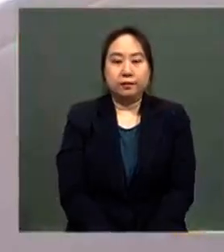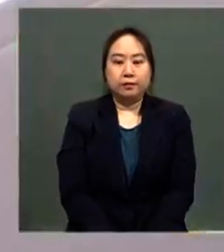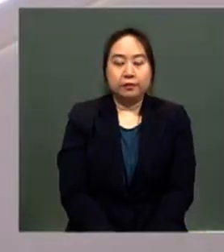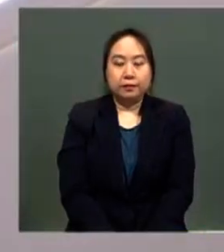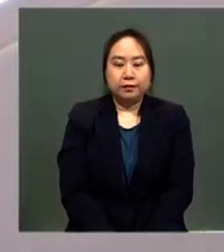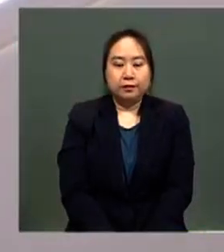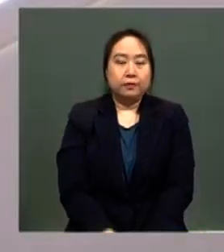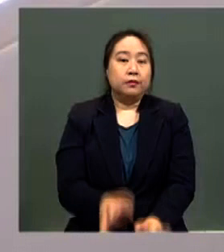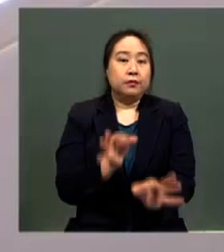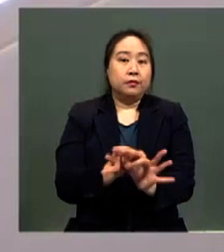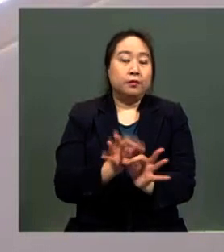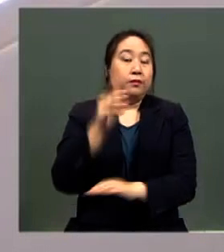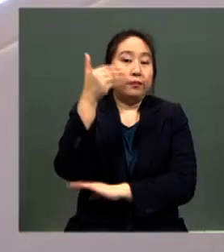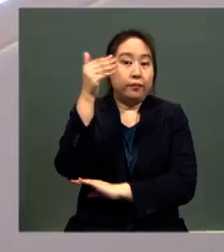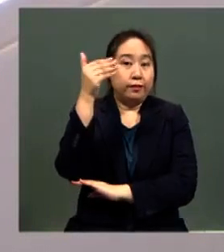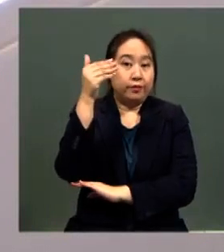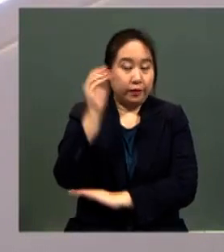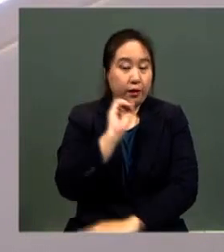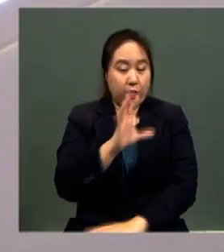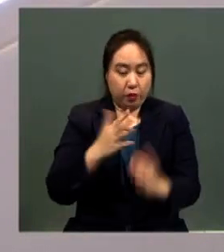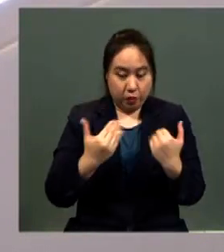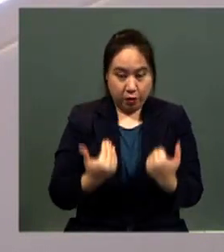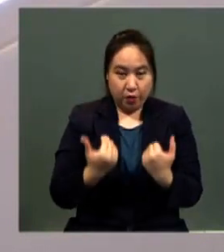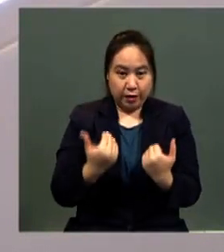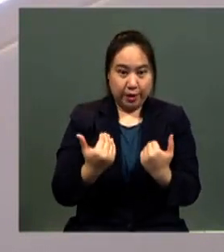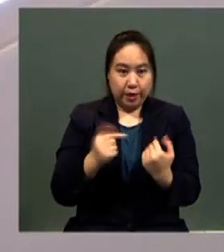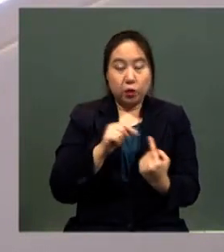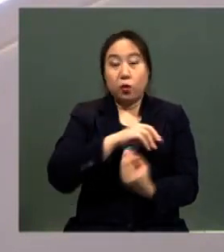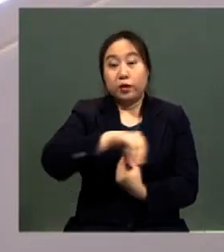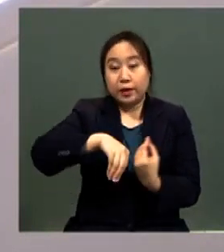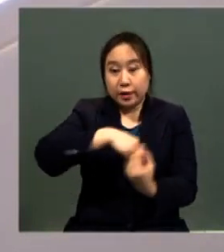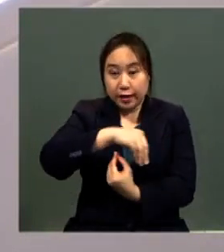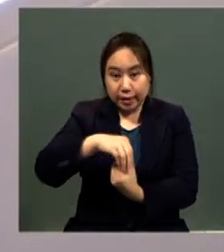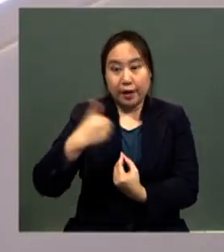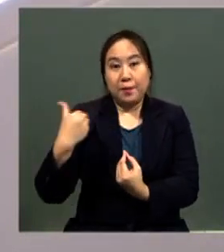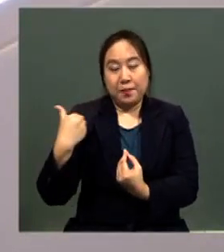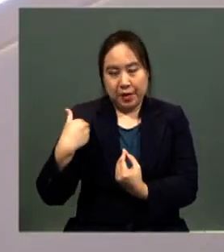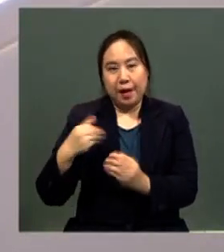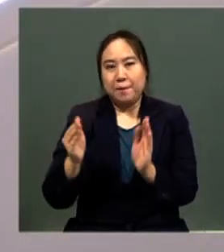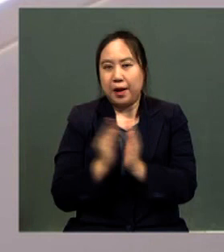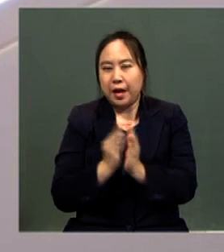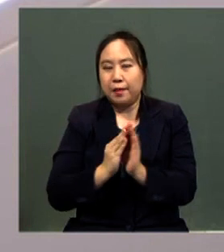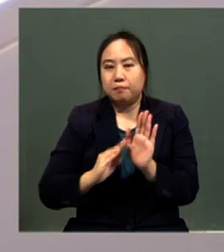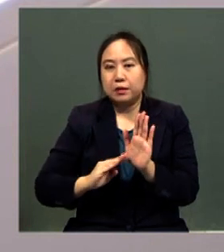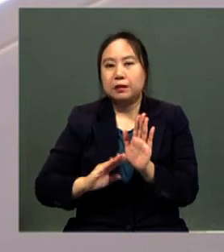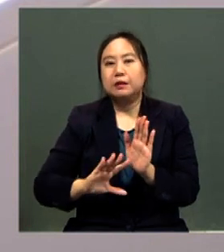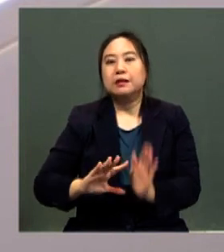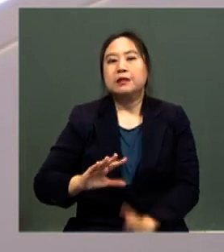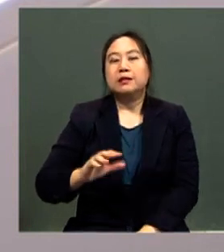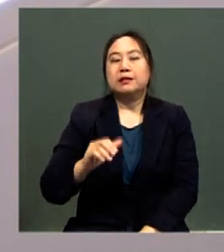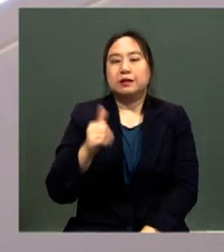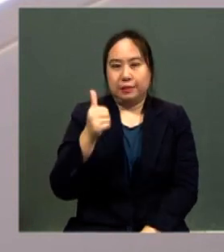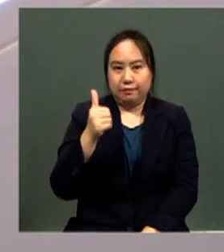ธนาคารแห่งประเทศไทยก็ได้ออกมาชี้นะครับว่าดัชนีเครื่องชี้วัดทางเศรษฐกิจนั้นก็มีการปรับตัวดีขึ้นค่อยๆปรับตั